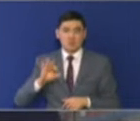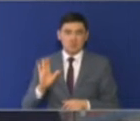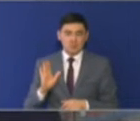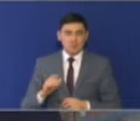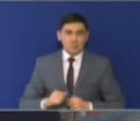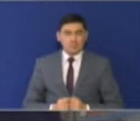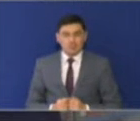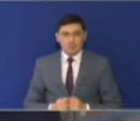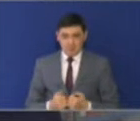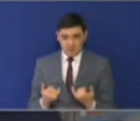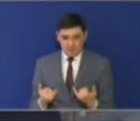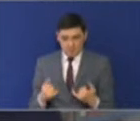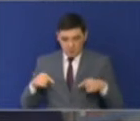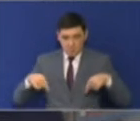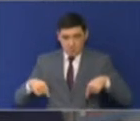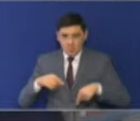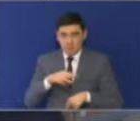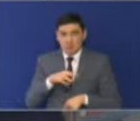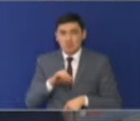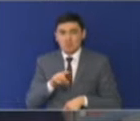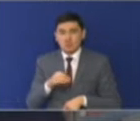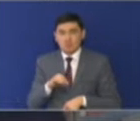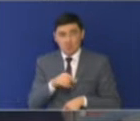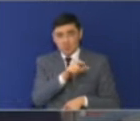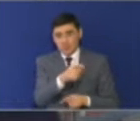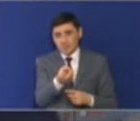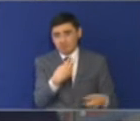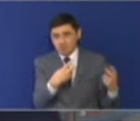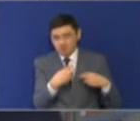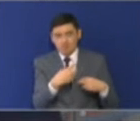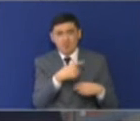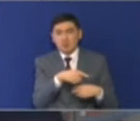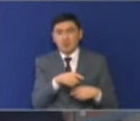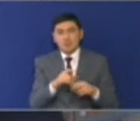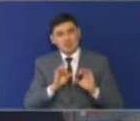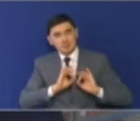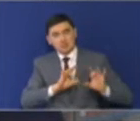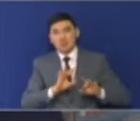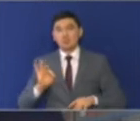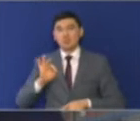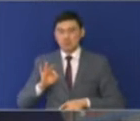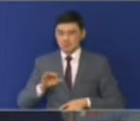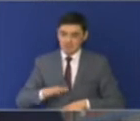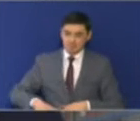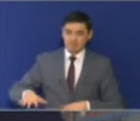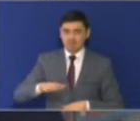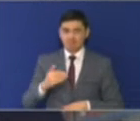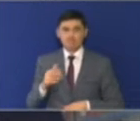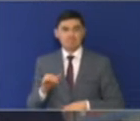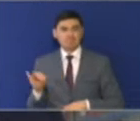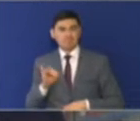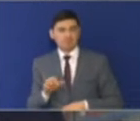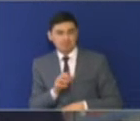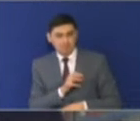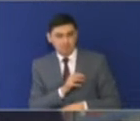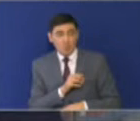Задача нашего музея – дать полную информацию посетителям и гостям города о богатой истории нашего региона. Сегодня молодежь